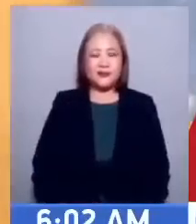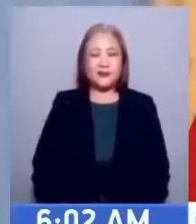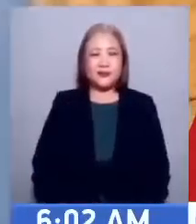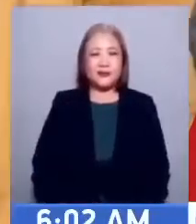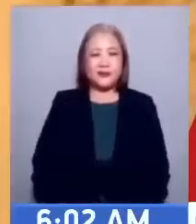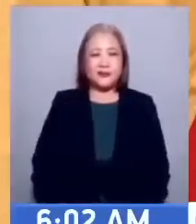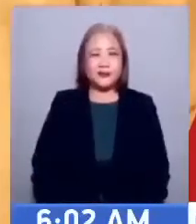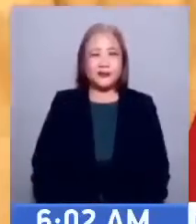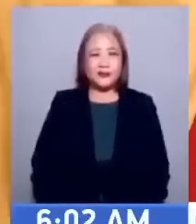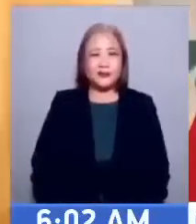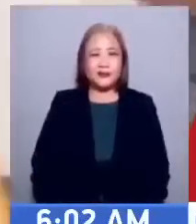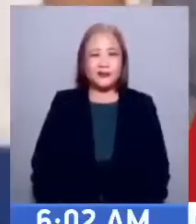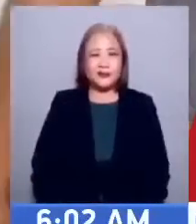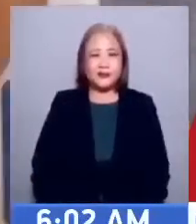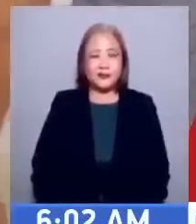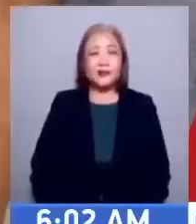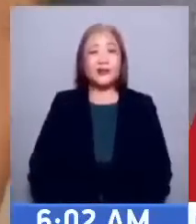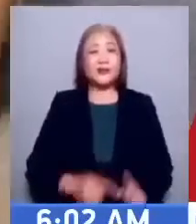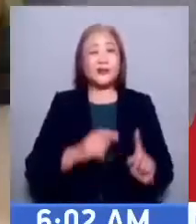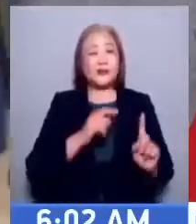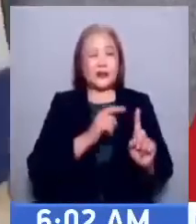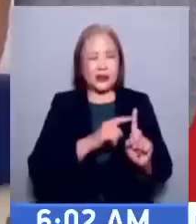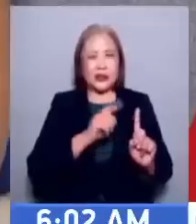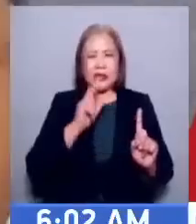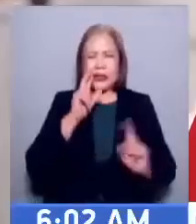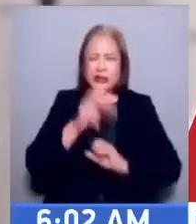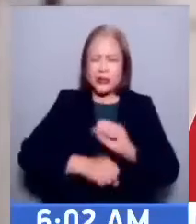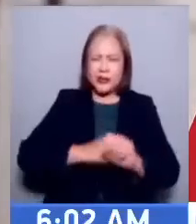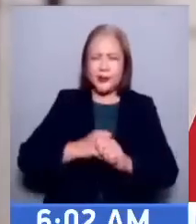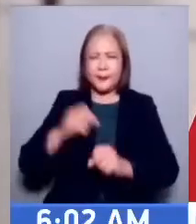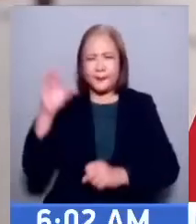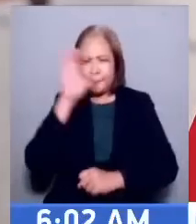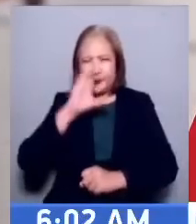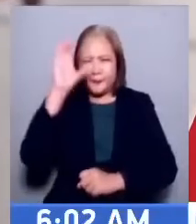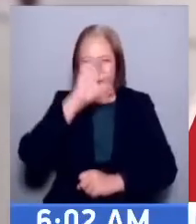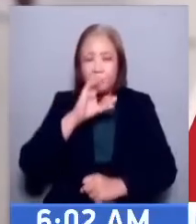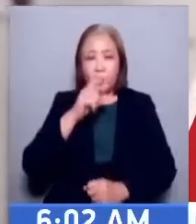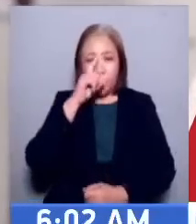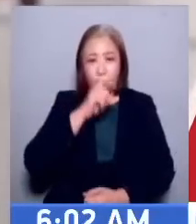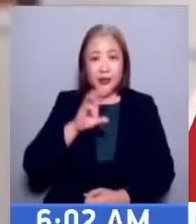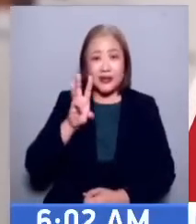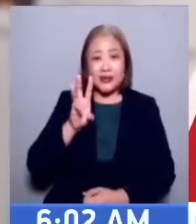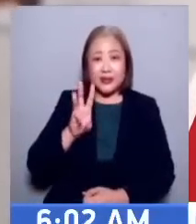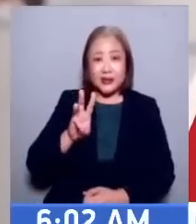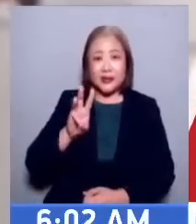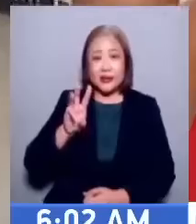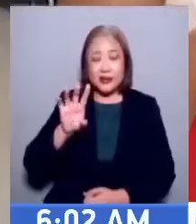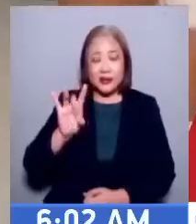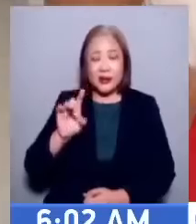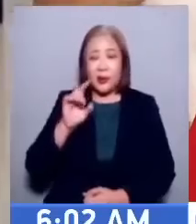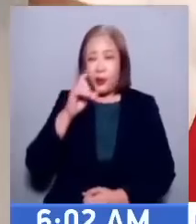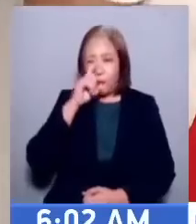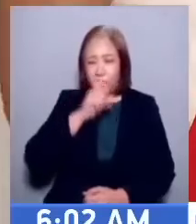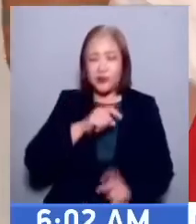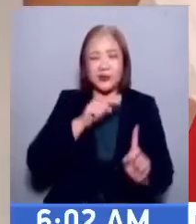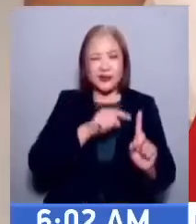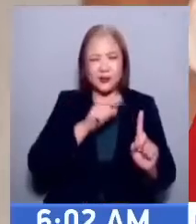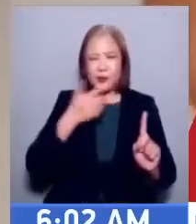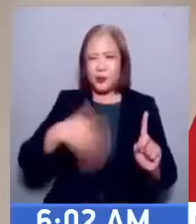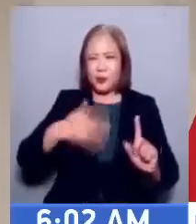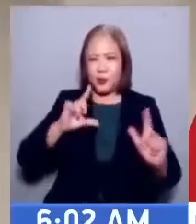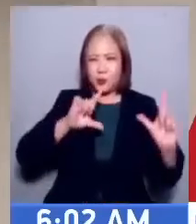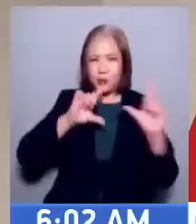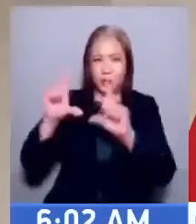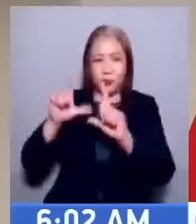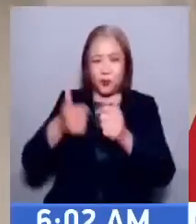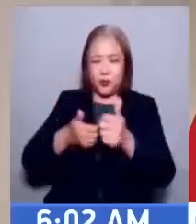Halos 3 taon hinanap ng mga pulis ang 62 taong gulang na lalaking ito. Siya ang most wanted criminal sa buong Western Visayas